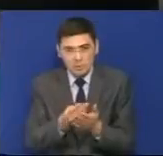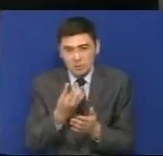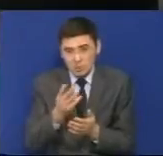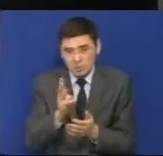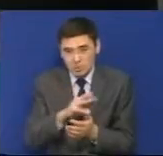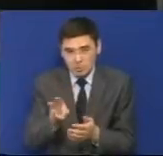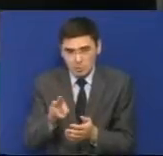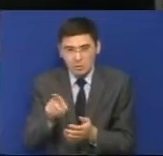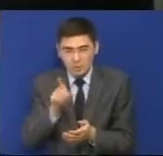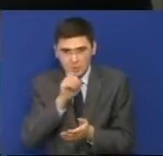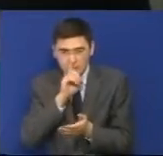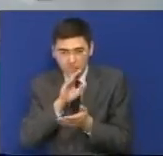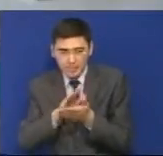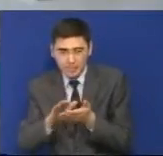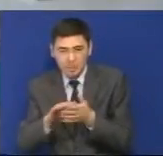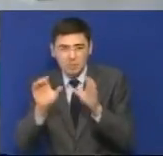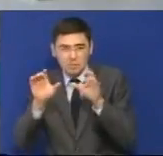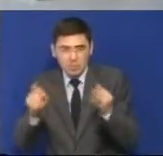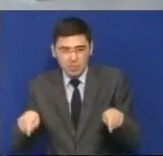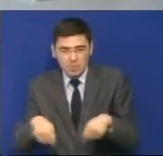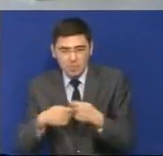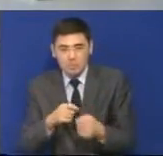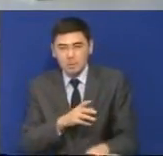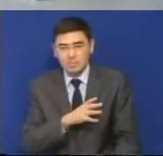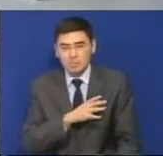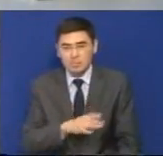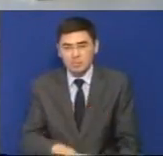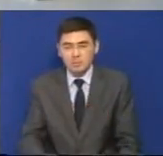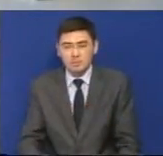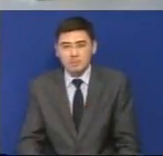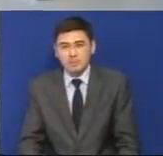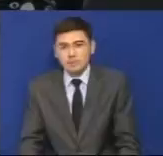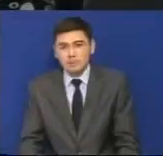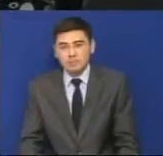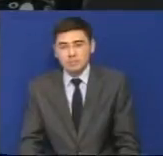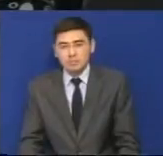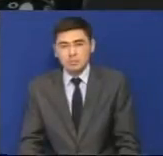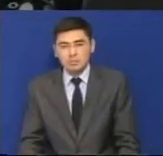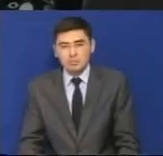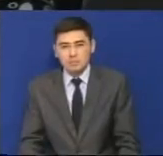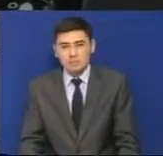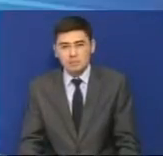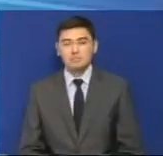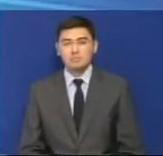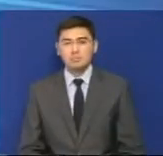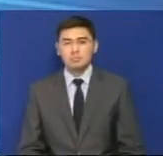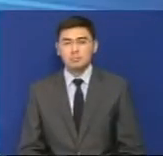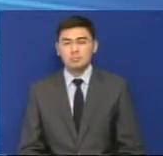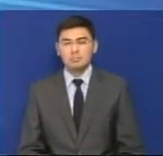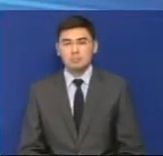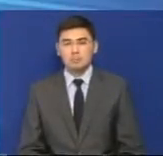миллионы заңсыз алынған. Эльмира Жүсінбекқызы, Сәуле Байғалиева, Елжан Мағзумов, Семей, телеарнасы.